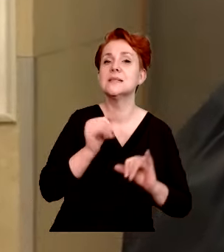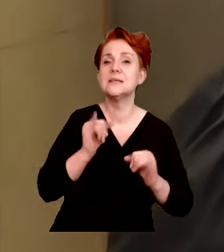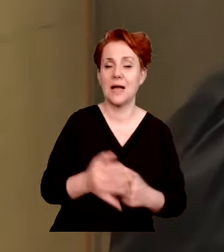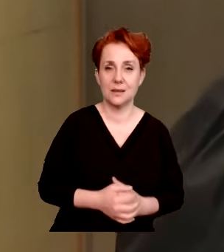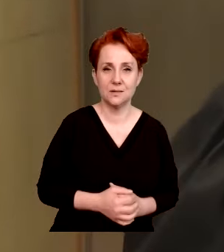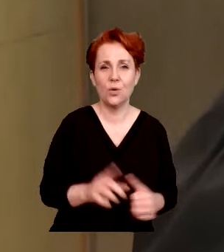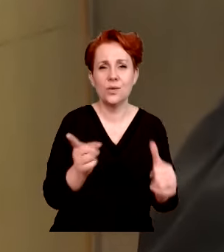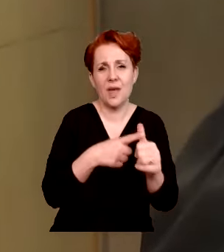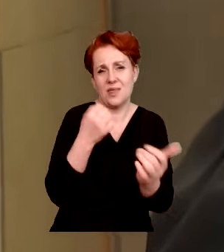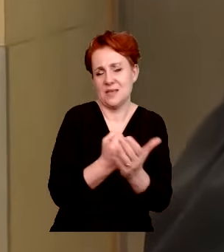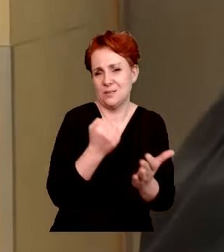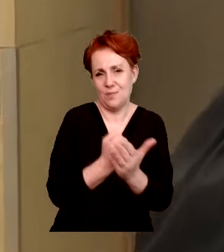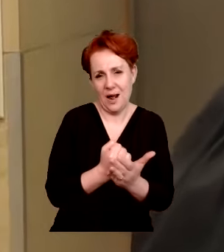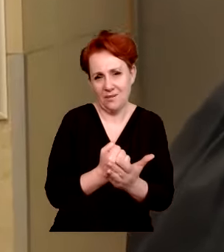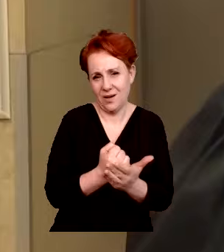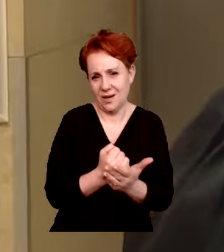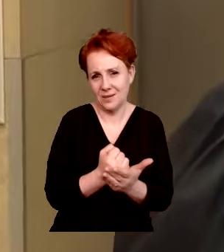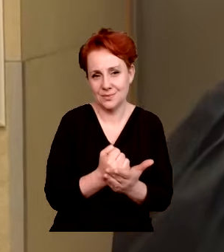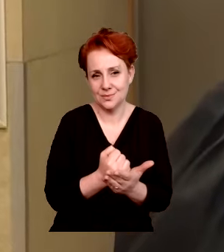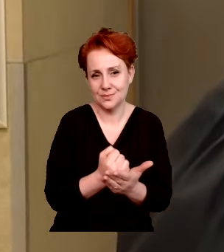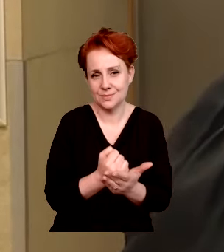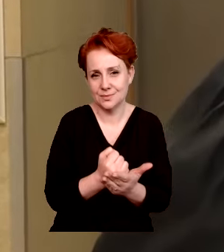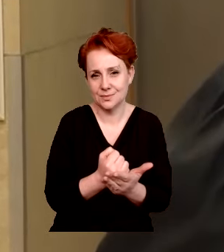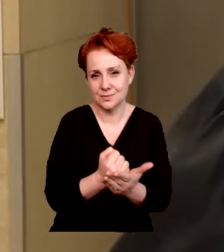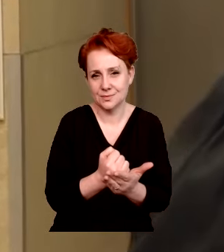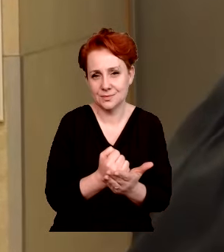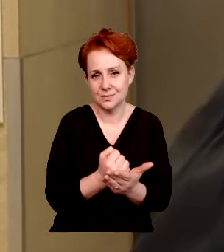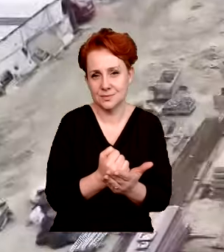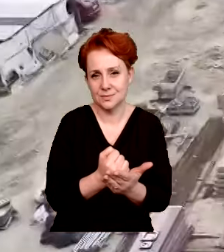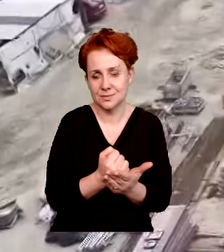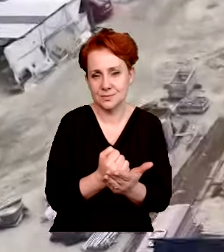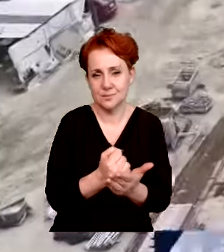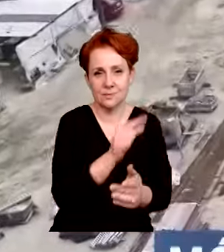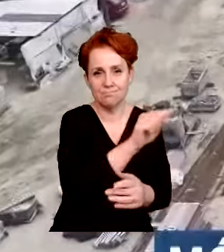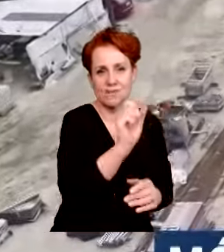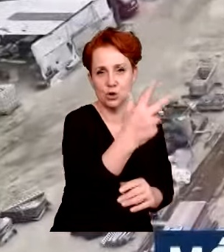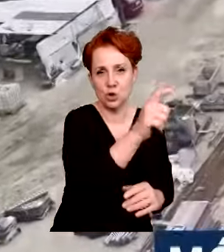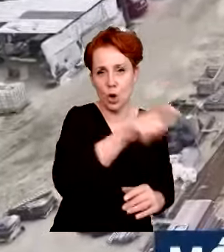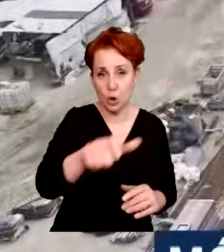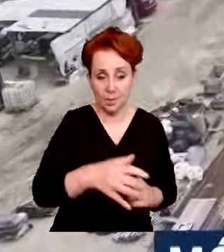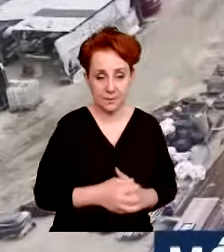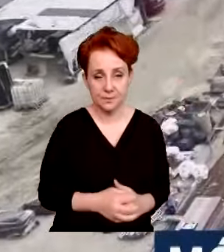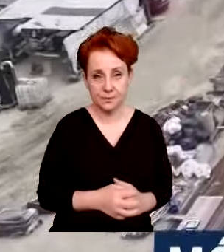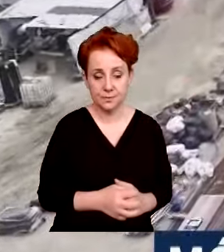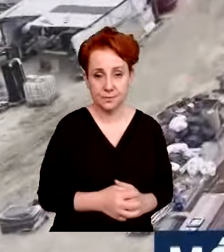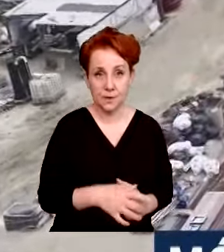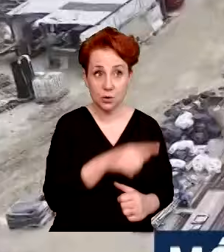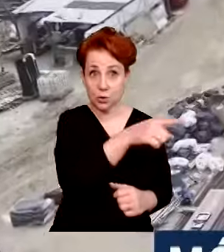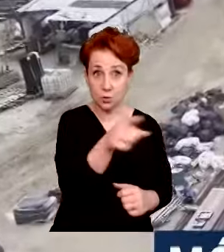jednej kwestii, to naprawdę wokół tych wszystkich postawionych, podejrzanych, czy podejrzani